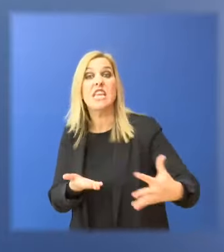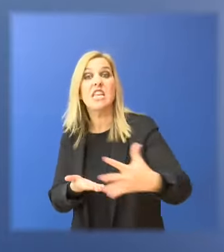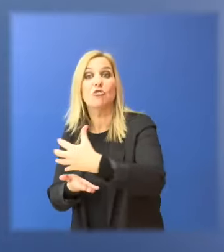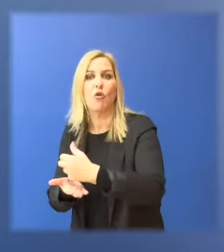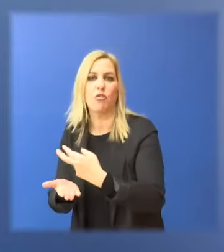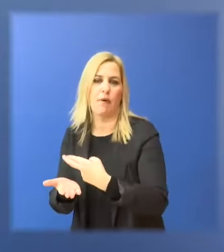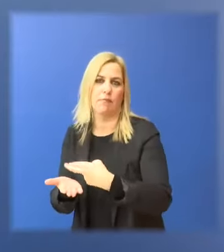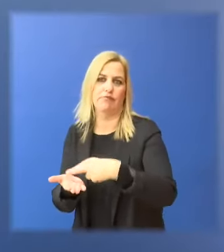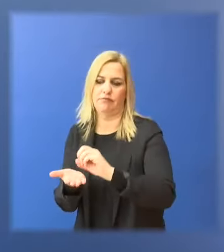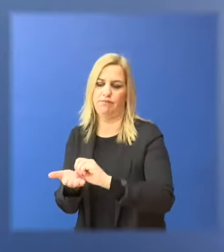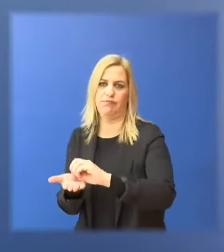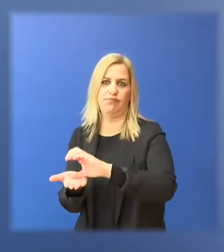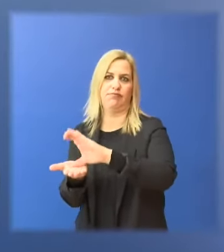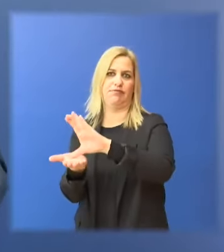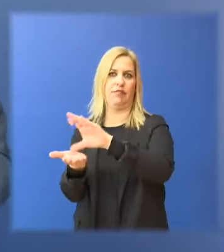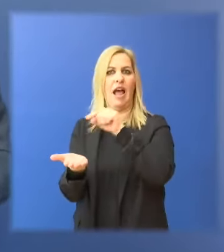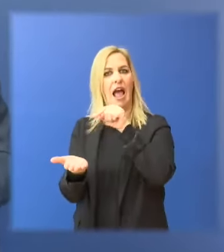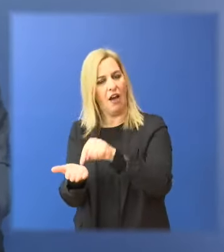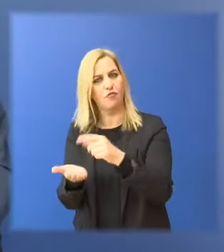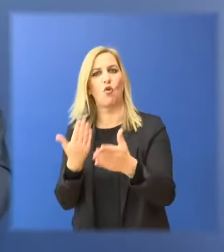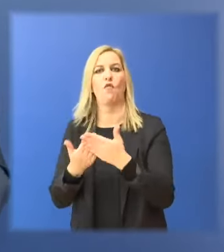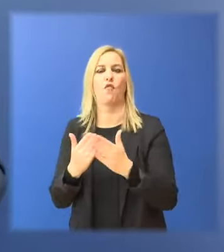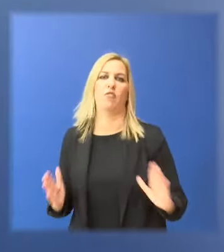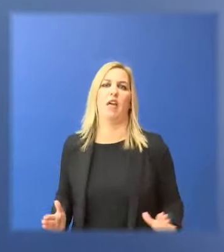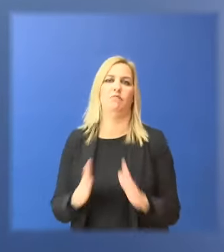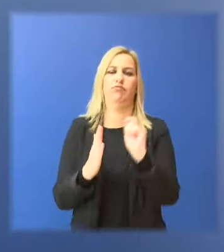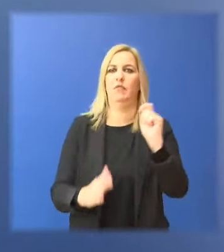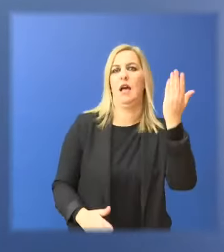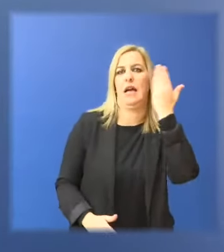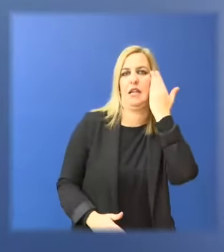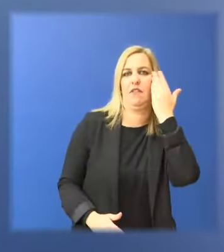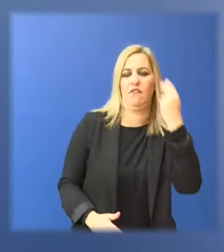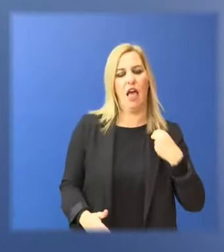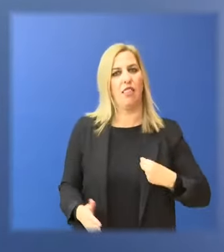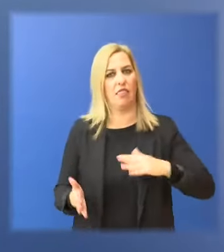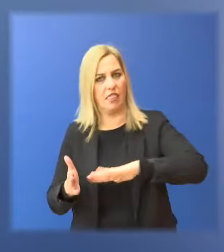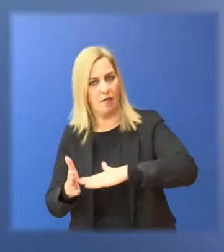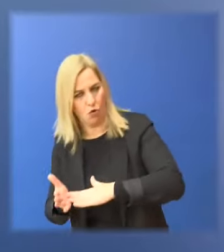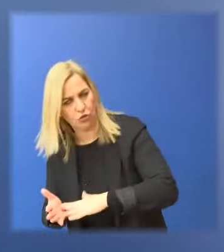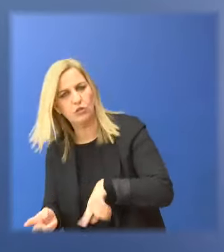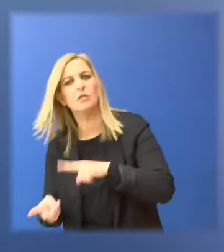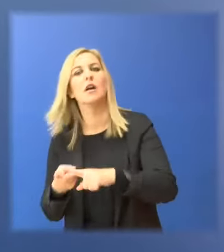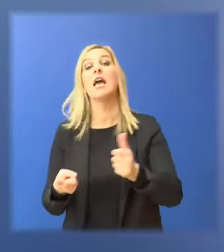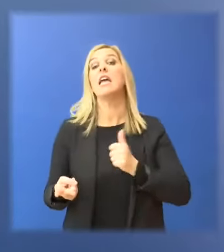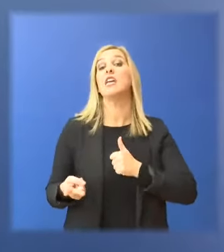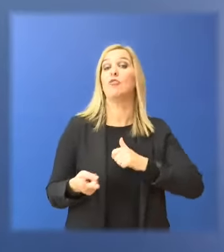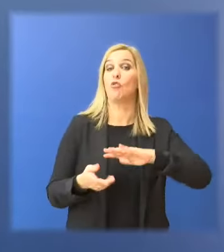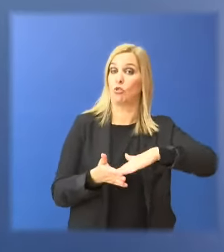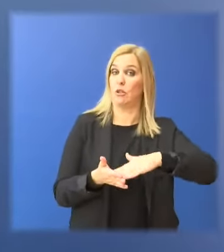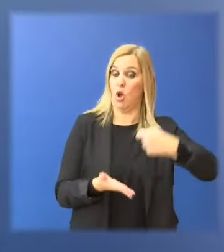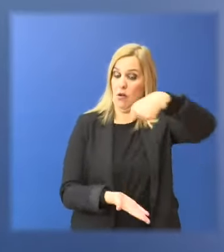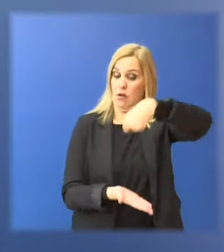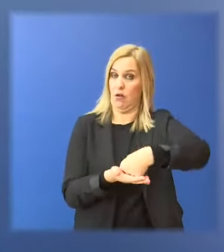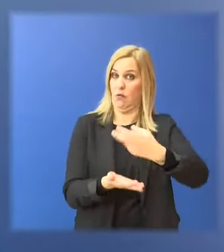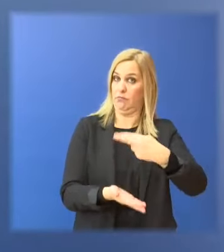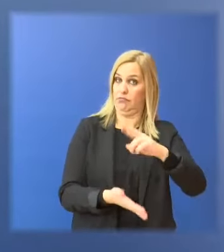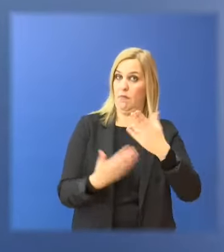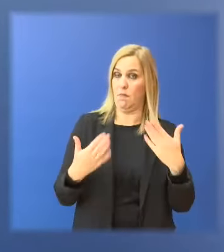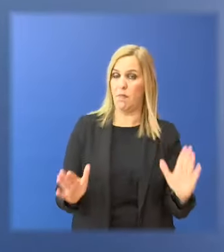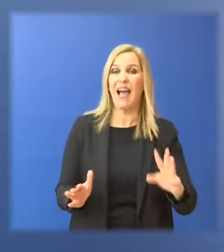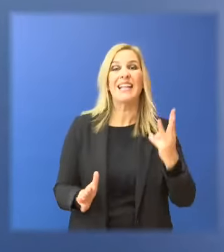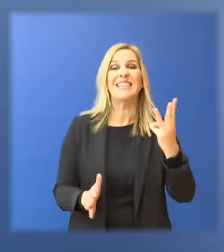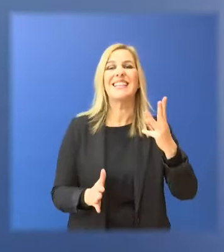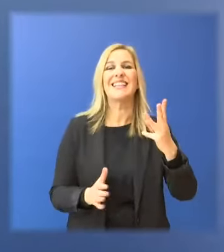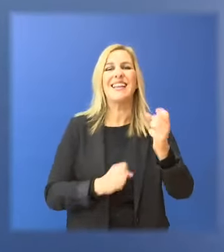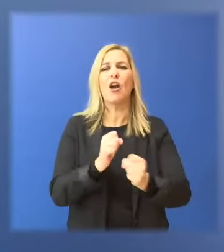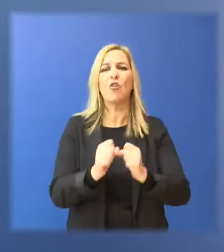πολιτών. Στους δημοσίους υπαλλήλους, στους ιδιωτικούς υπαλλήλους, μέσω της αύξησης του κατώτατου μισθού που επίκειται μία νεότερη, του ξεπαγώματος των